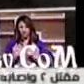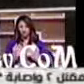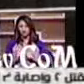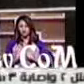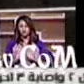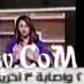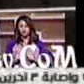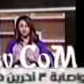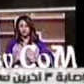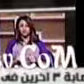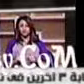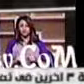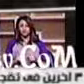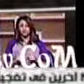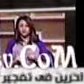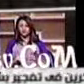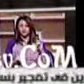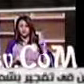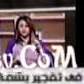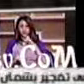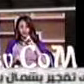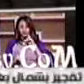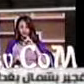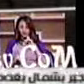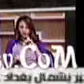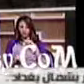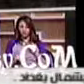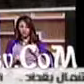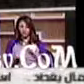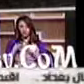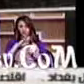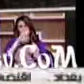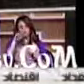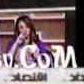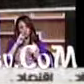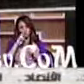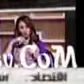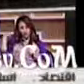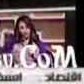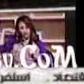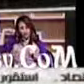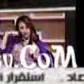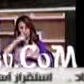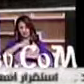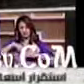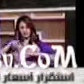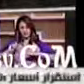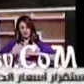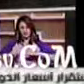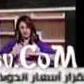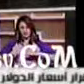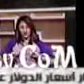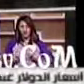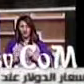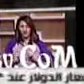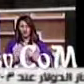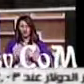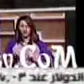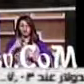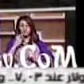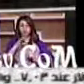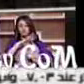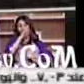المحاكمه لكن يا فندم يعني حصل تواتره اخبار انه رئيس المحكمه المستشار خالد المحجوب تلقى تهديدات